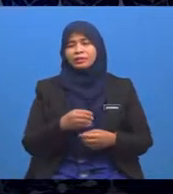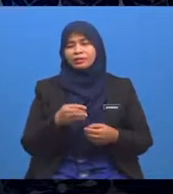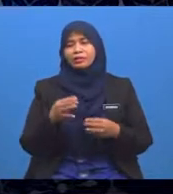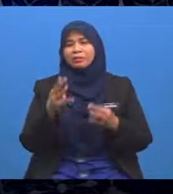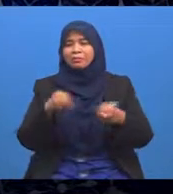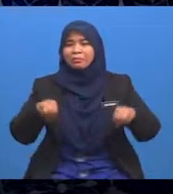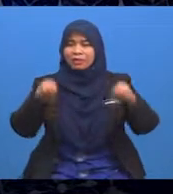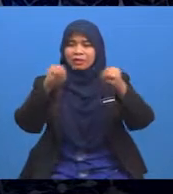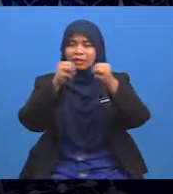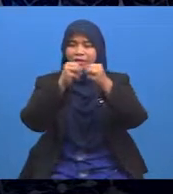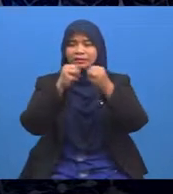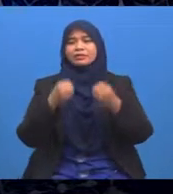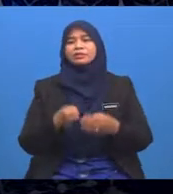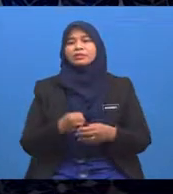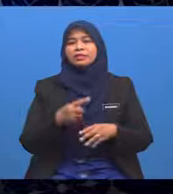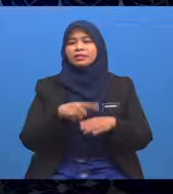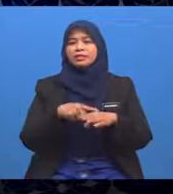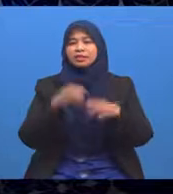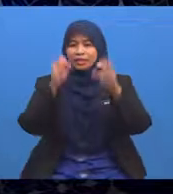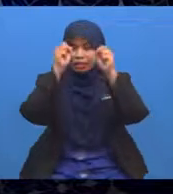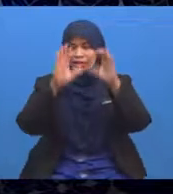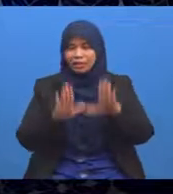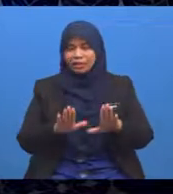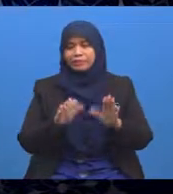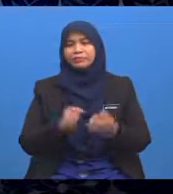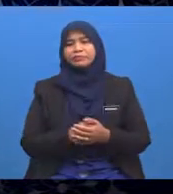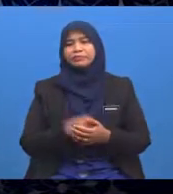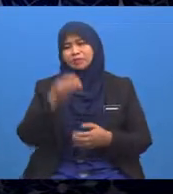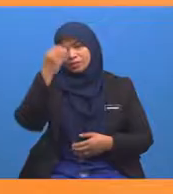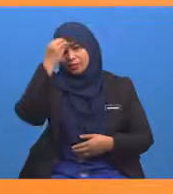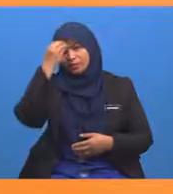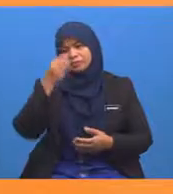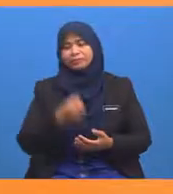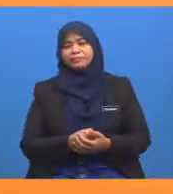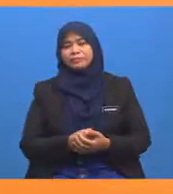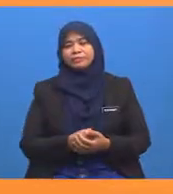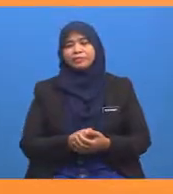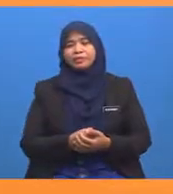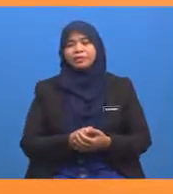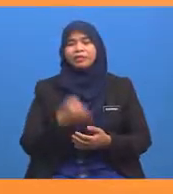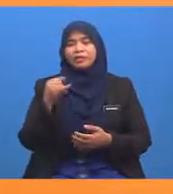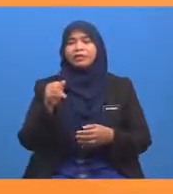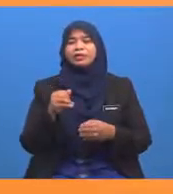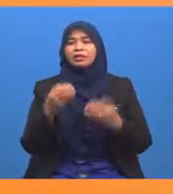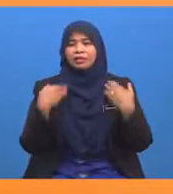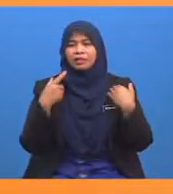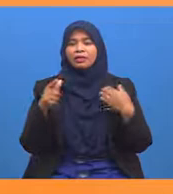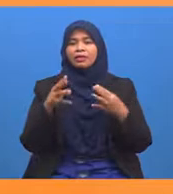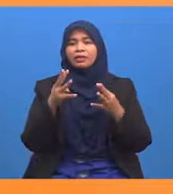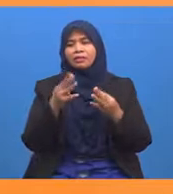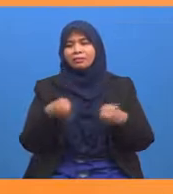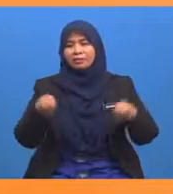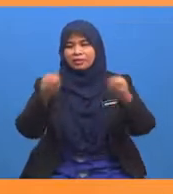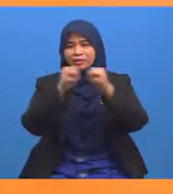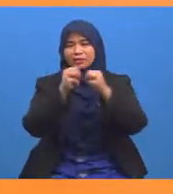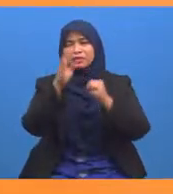Sultan Salahuddin Abdul Aziz Shah yang terletak di Shah Alam, Selangor. Ia merupakan masjid yang